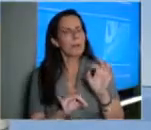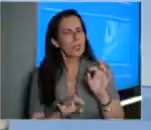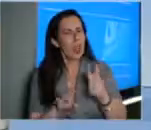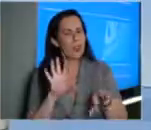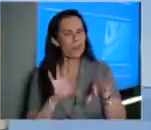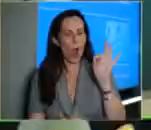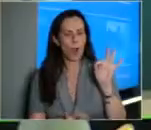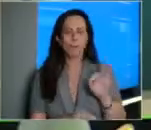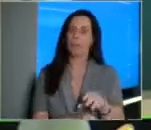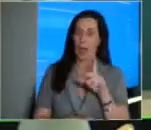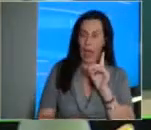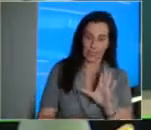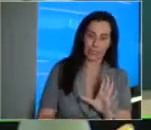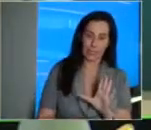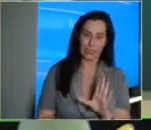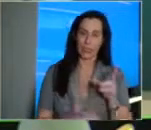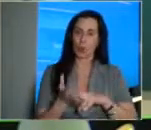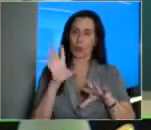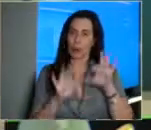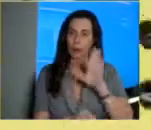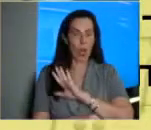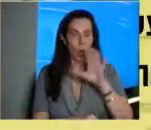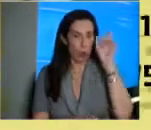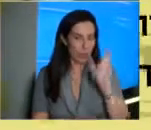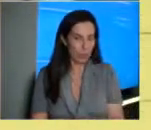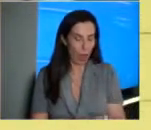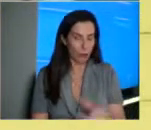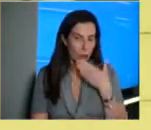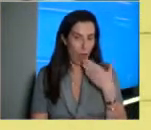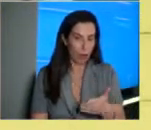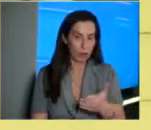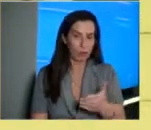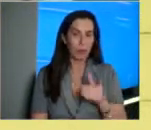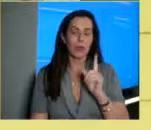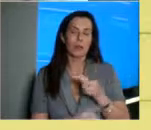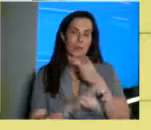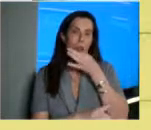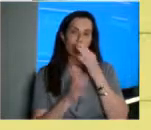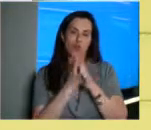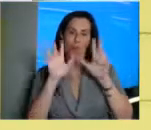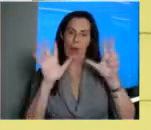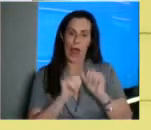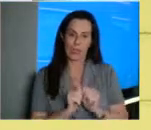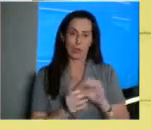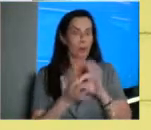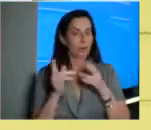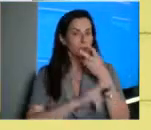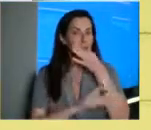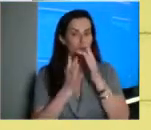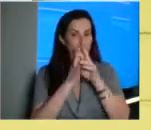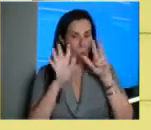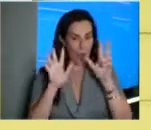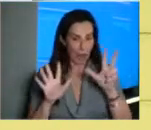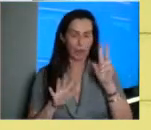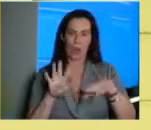להצביע נכון. במדינה. אז כמובן שזכות ההצבעה ניתנת לכל אזרח או אזרחית ישראלית, רק כשהוא צריך להיות מעל גיל 18. ברגע שמגיעים מגיל 18, אפשר